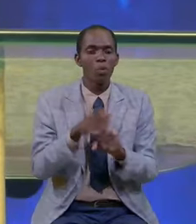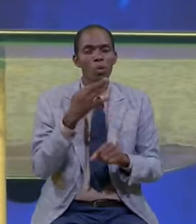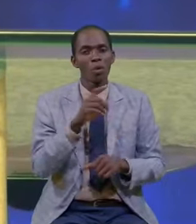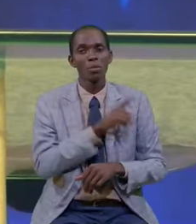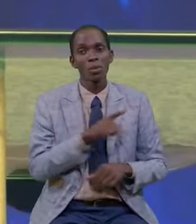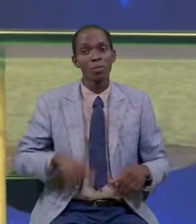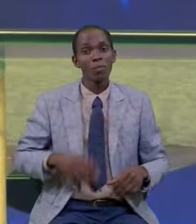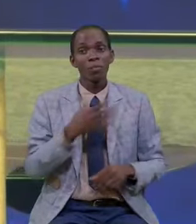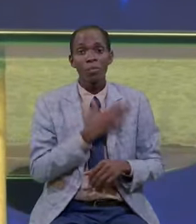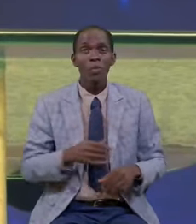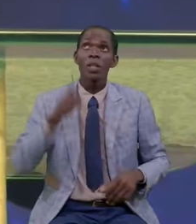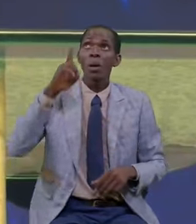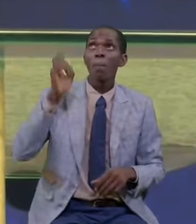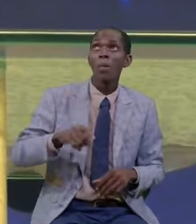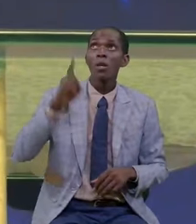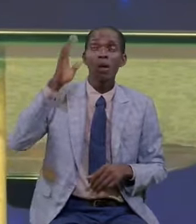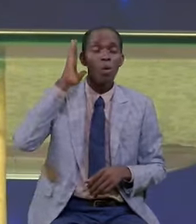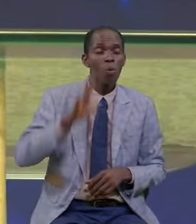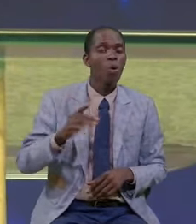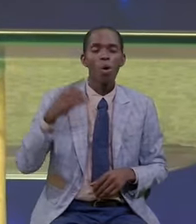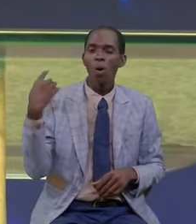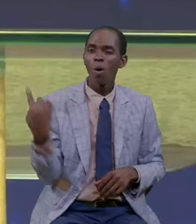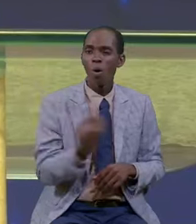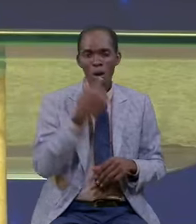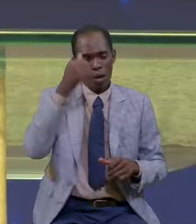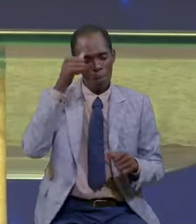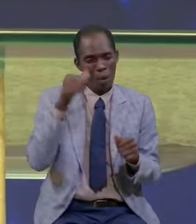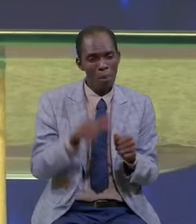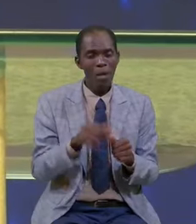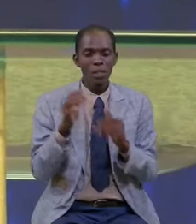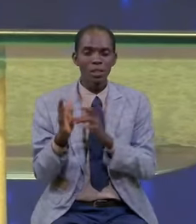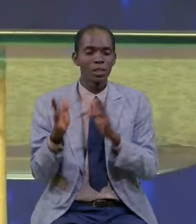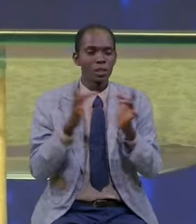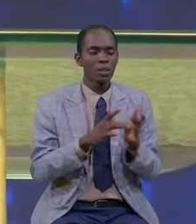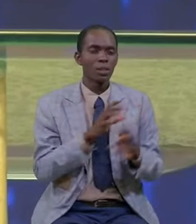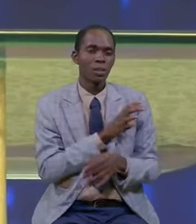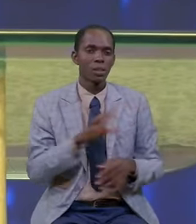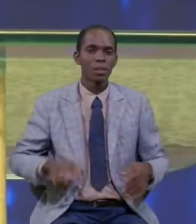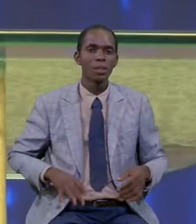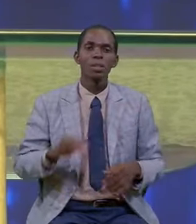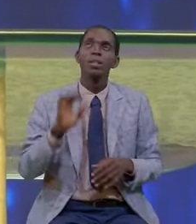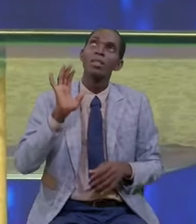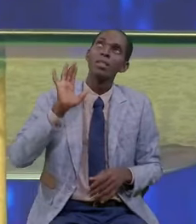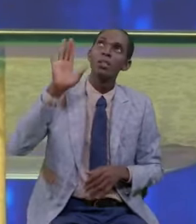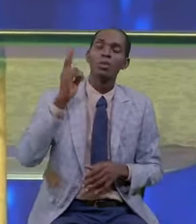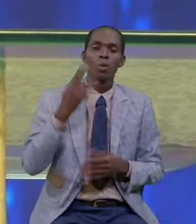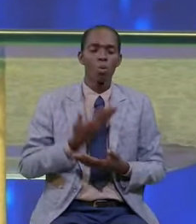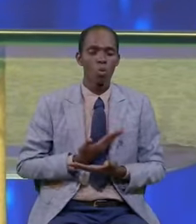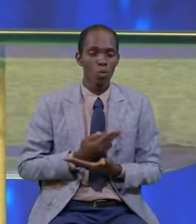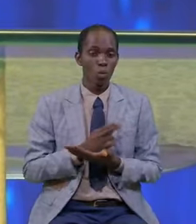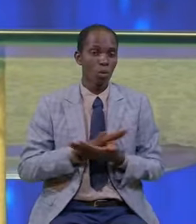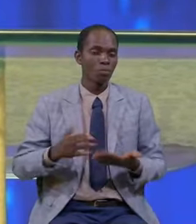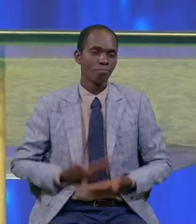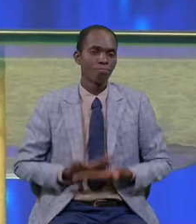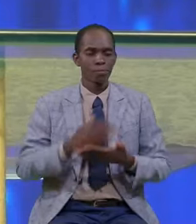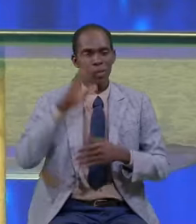et ce doit s'accomplir. Et Dieu doit toujours se rappeler son Fils Jésus-Christ. Le